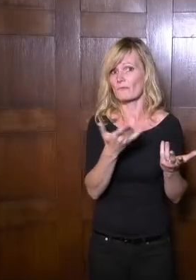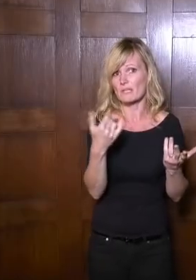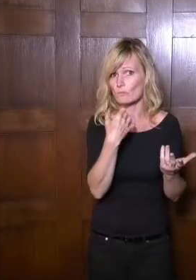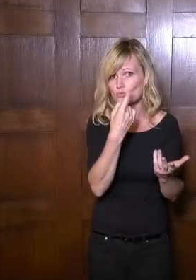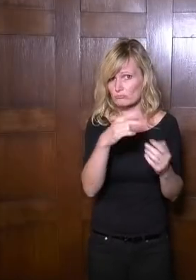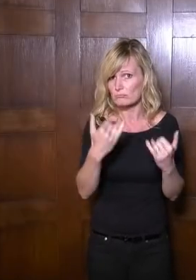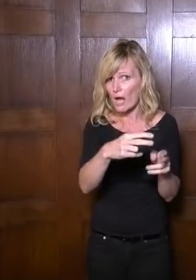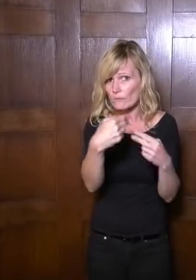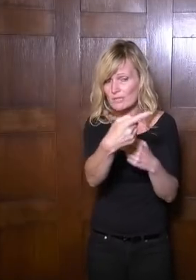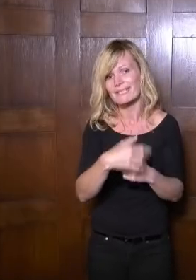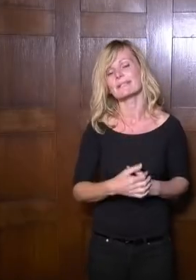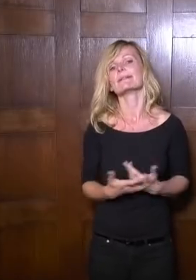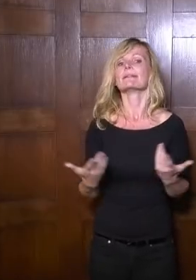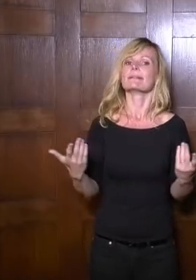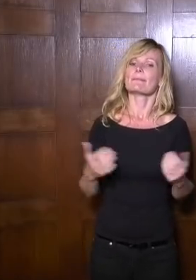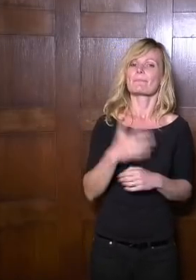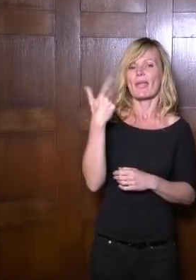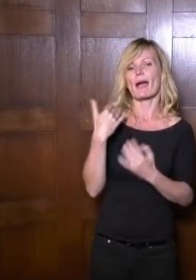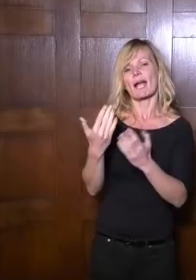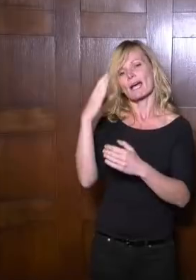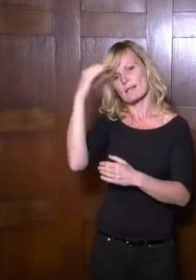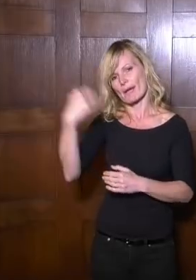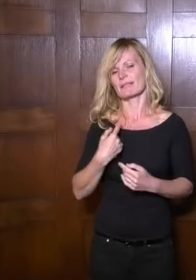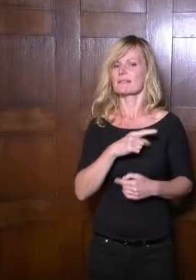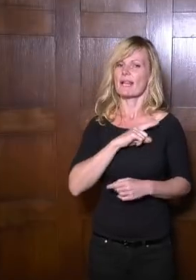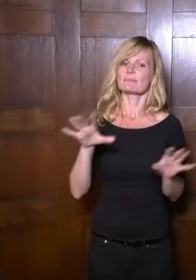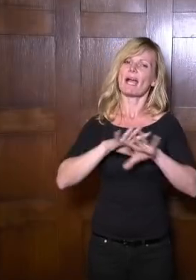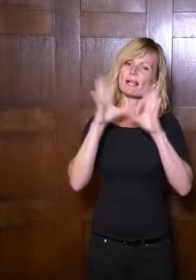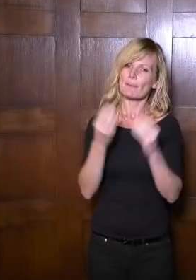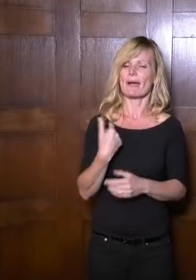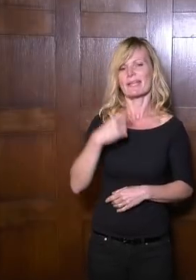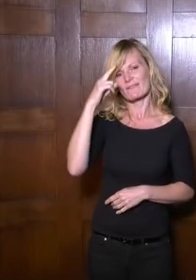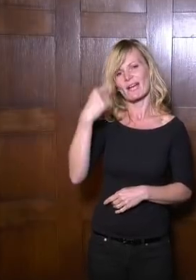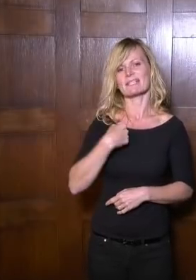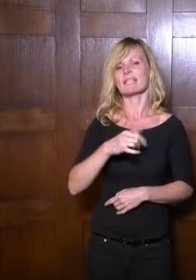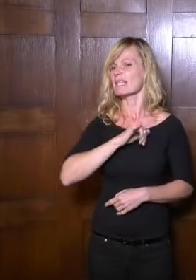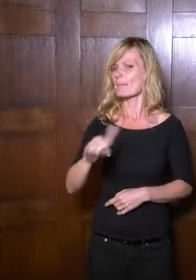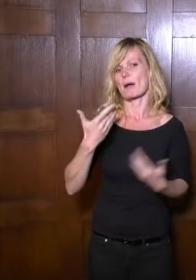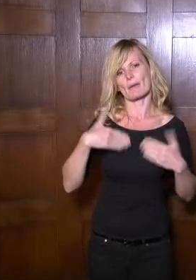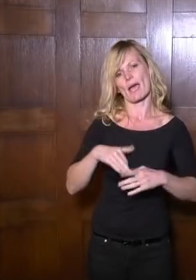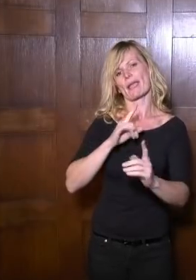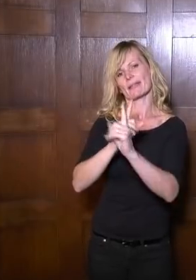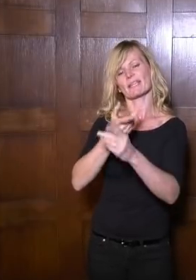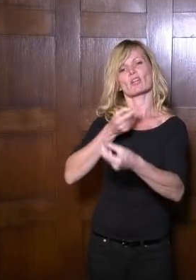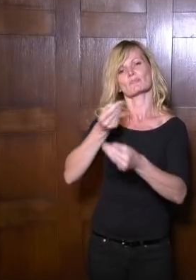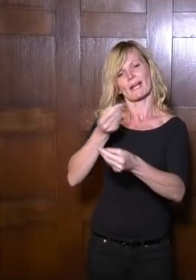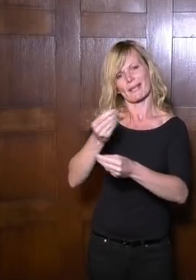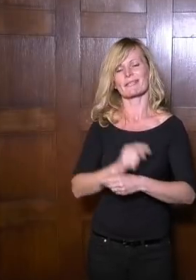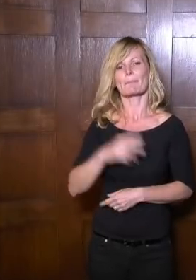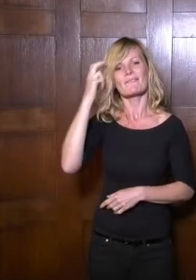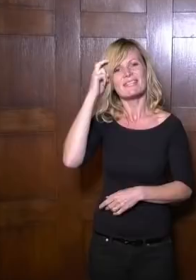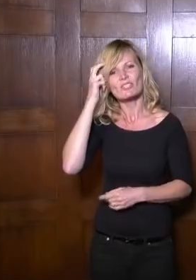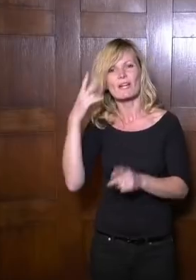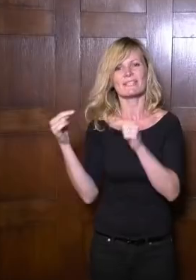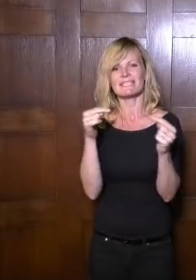wollen Sie gleich? Ich bin im Grundsatz, Grasemann, zu jedem Gespräch bereit, das wissen Sie. Nur, ich kann keinen wissenschaftlichen Diskurs